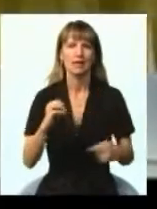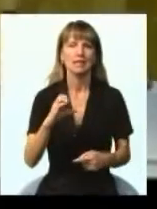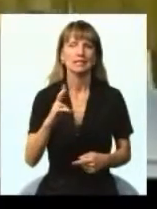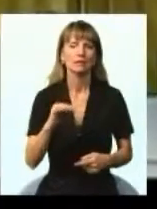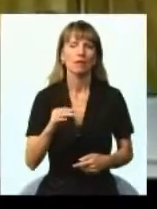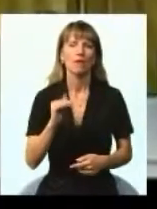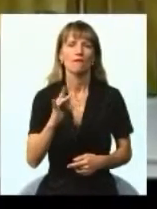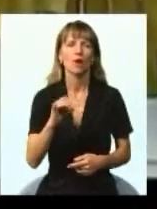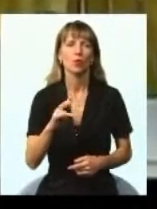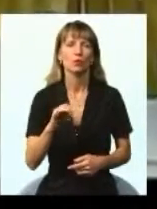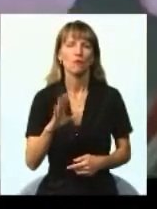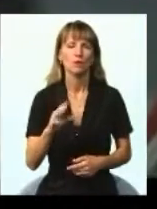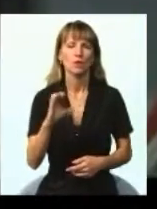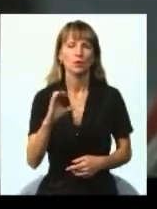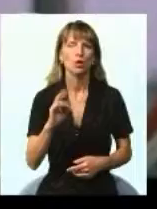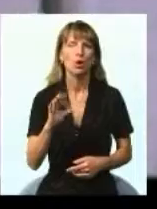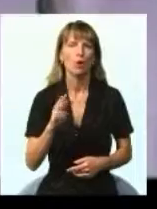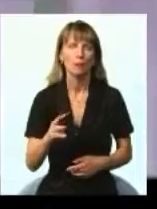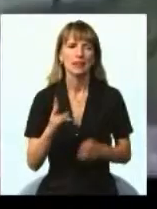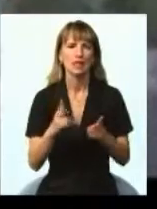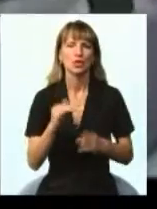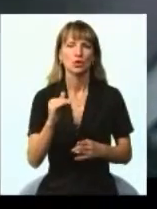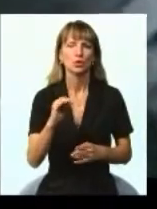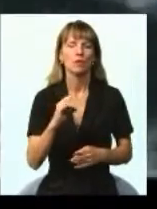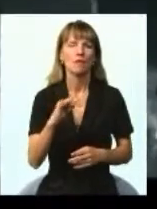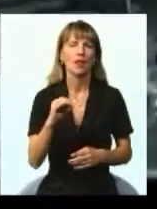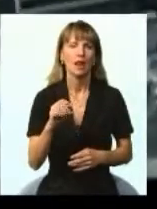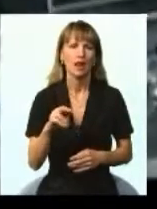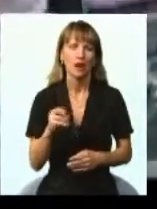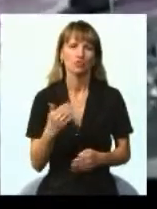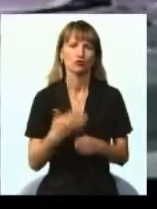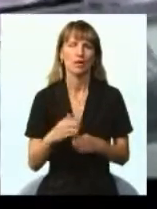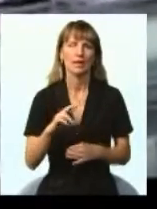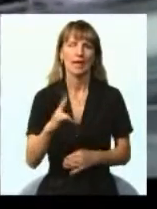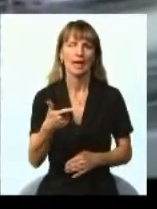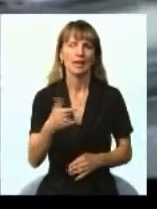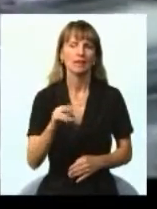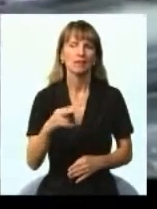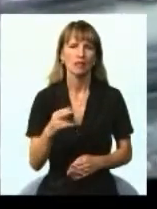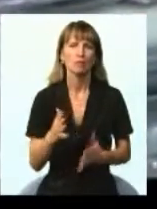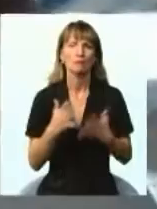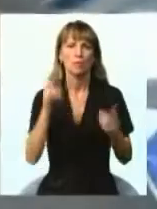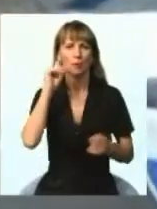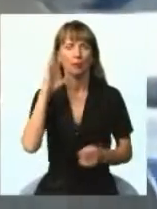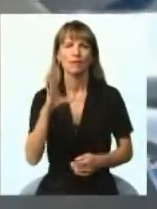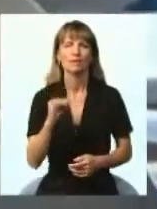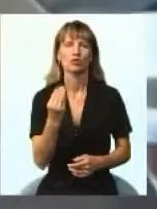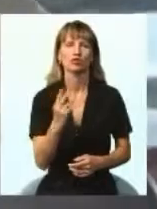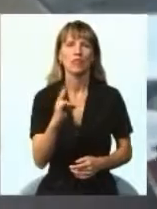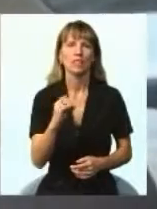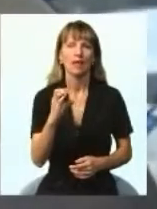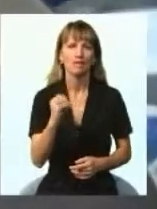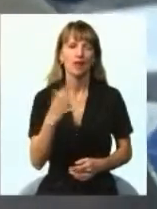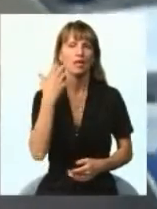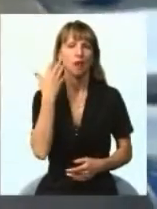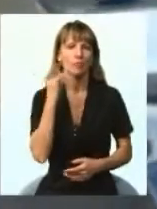фруктовим соком, ніжним суфле, вафлями і шматочками ягід. Найпопулярніші – вишневе, яблучне та виноградне.